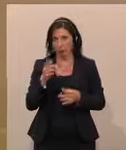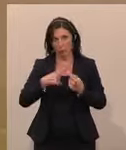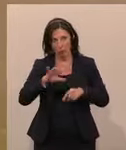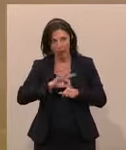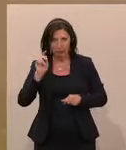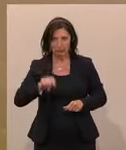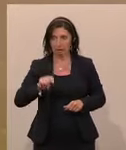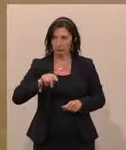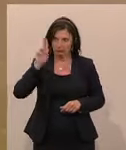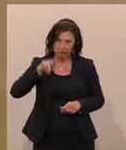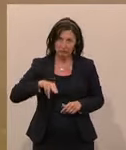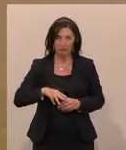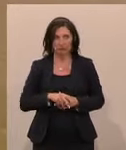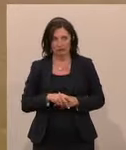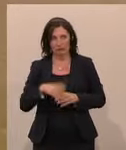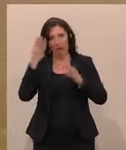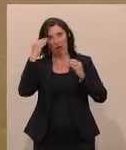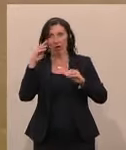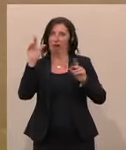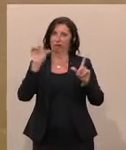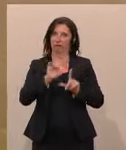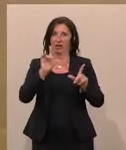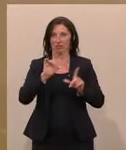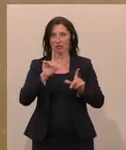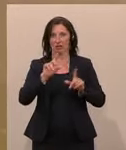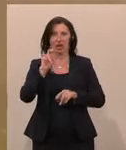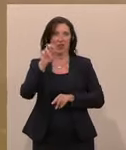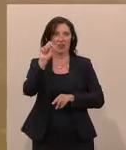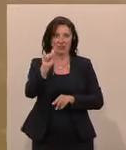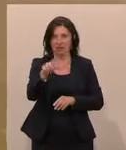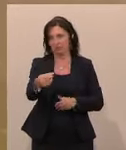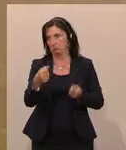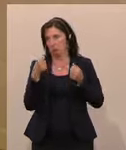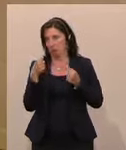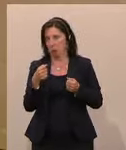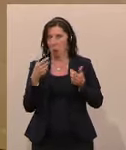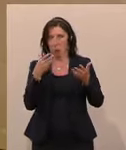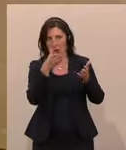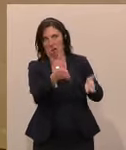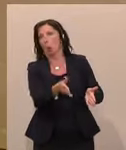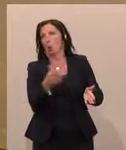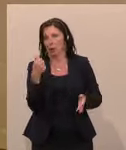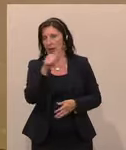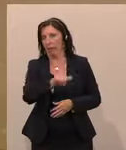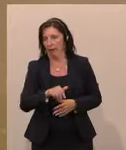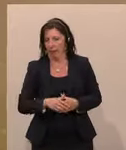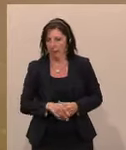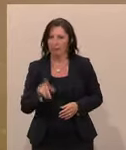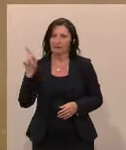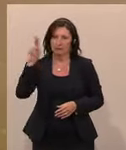wieder bei der Ehrenveranstaltung beim NS-Piloten Walter Nowotny an seinem Grab teilnehmen. Sie